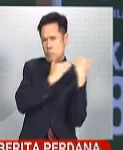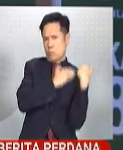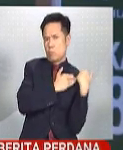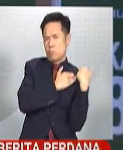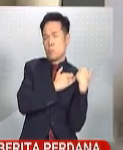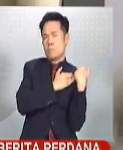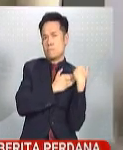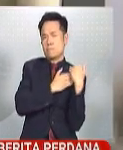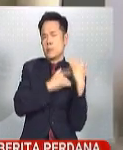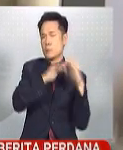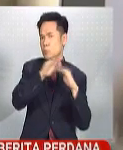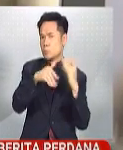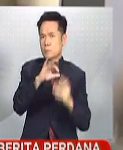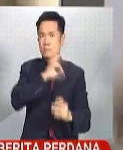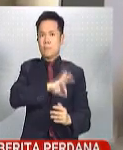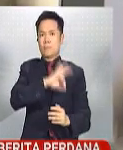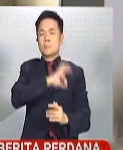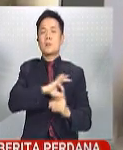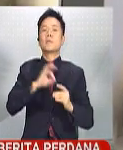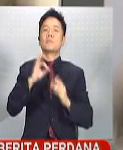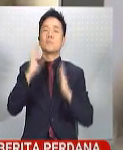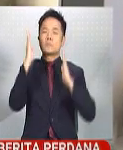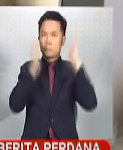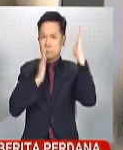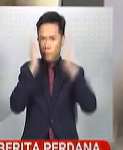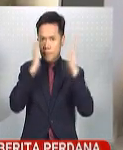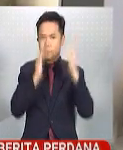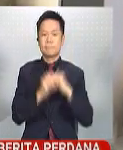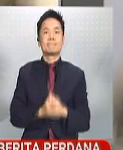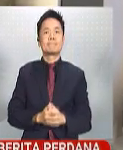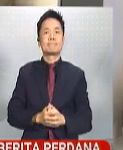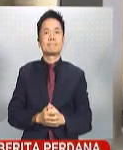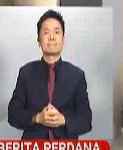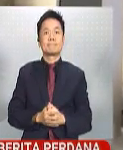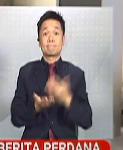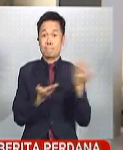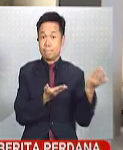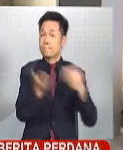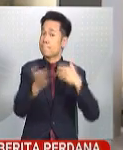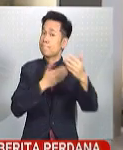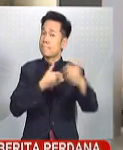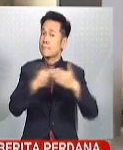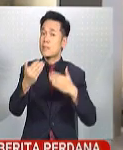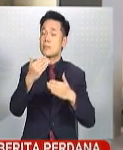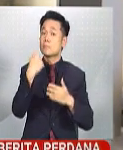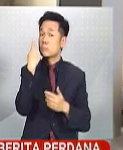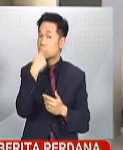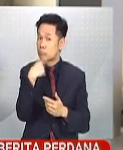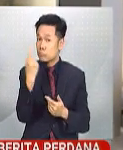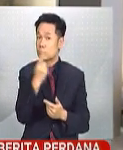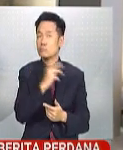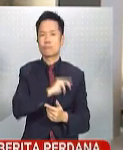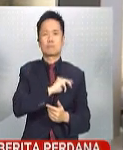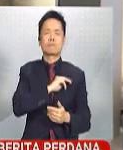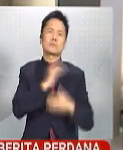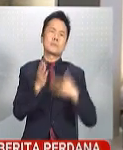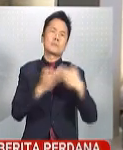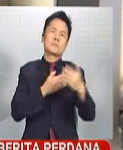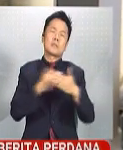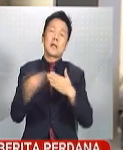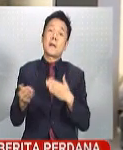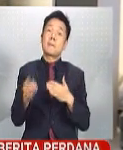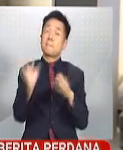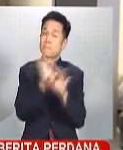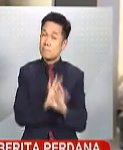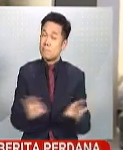rakyat. InsyaAllah. Actually, kalau tak kira sesiapa yang jadi menteri, saya pun setuju juga. Yang penting dapat handle